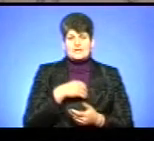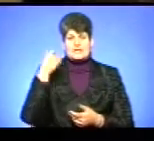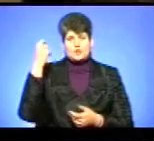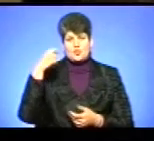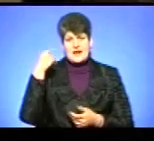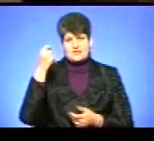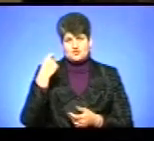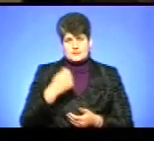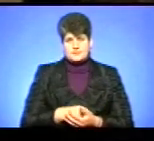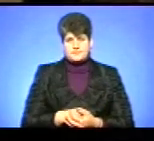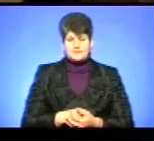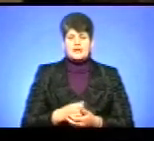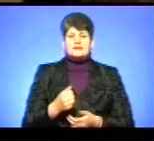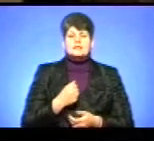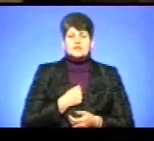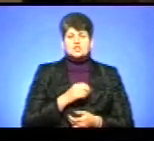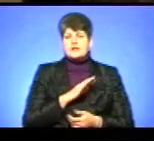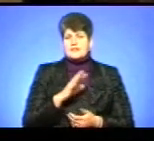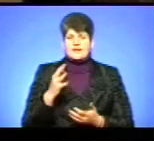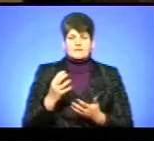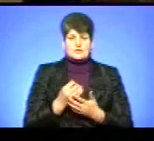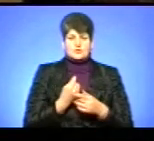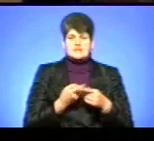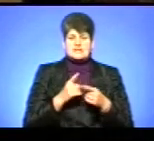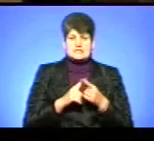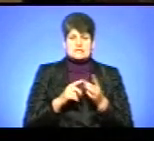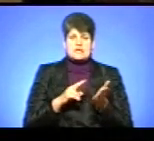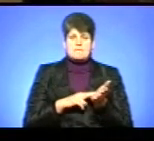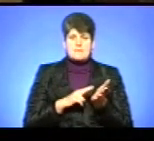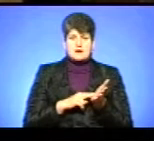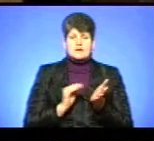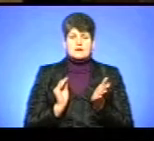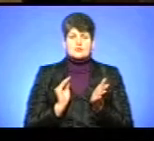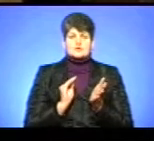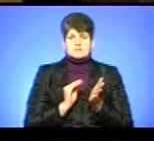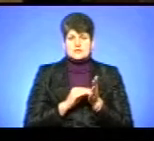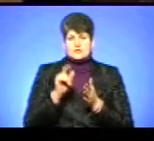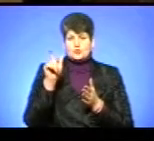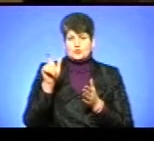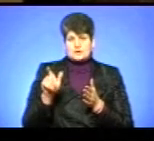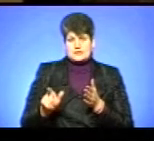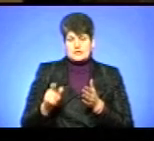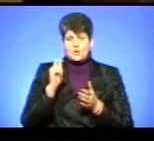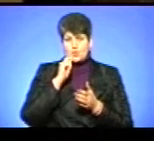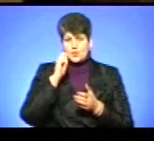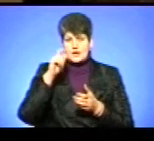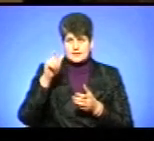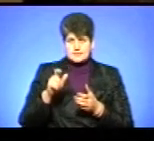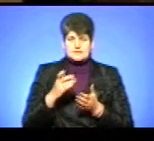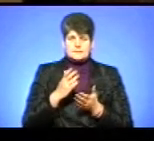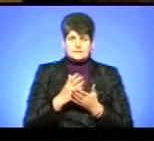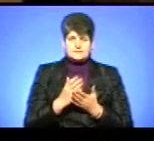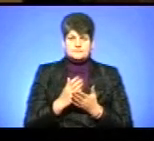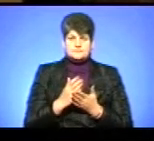Туреччини. На жаль, не вдалося на цих марках розмістити людину, яка була українця, який був